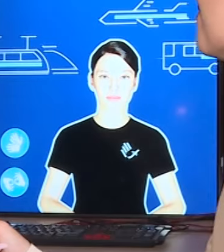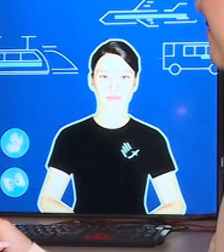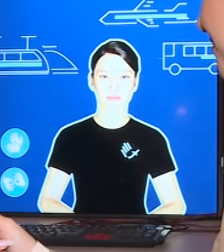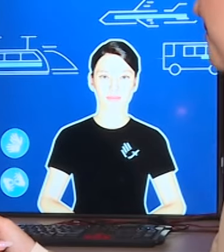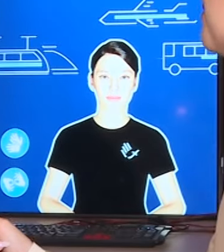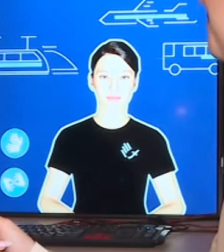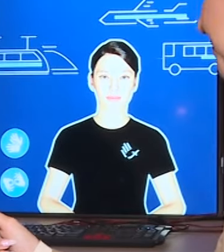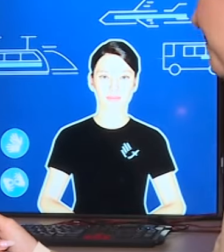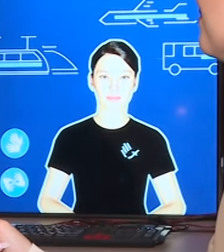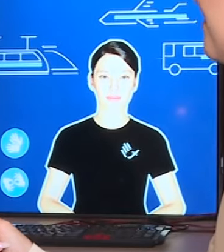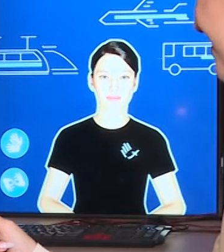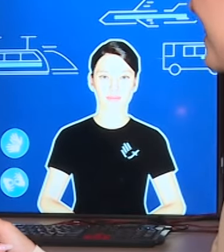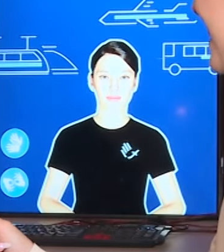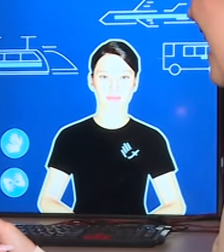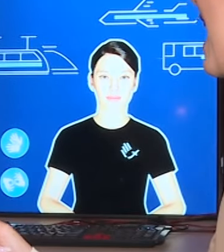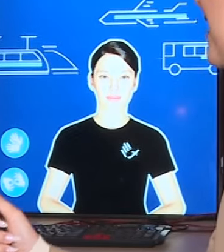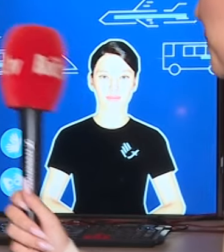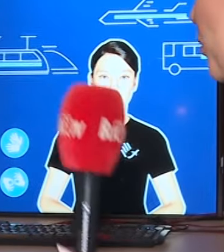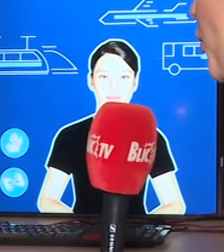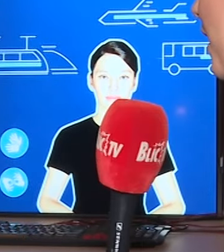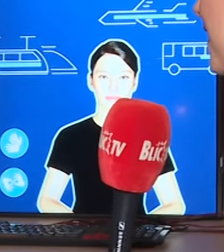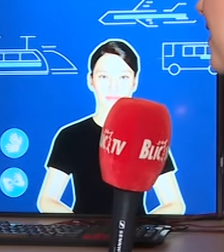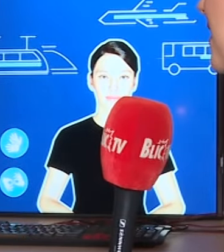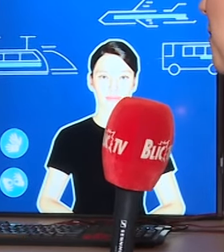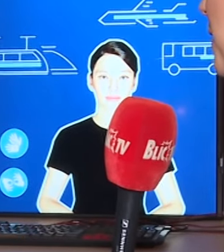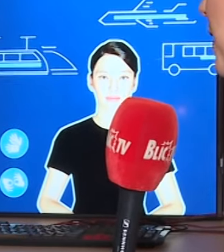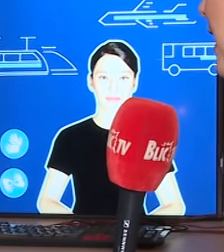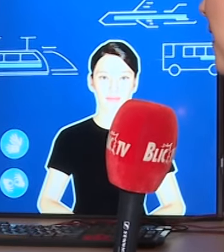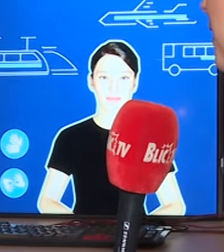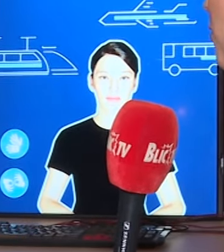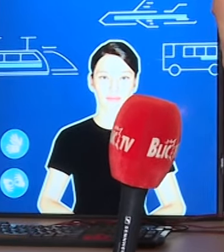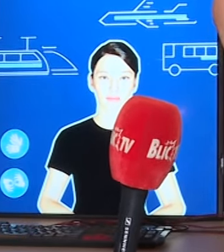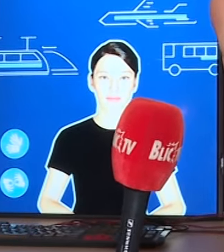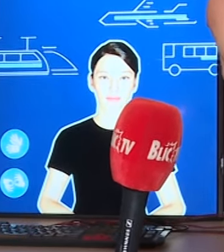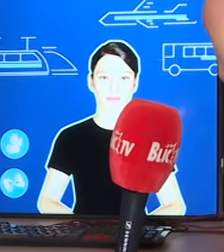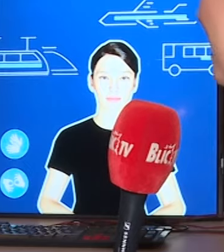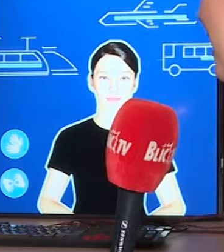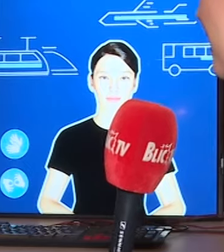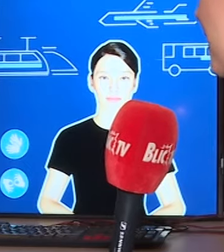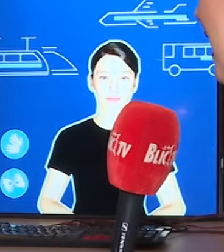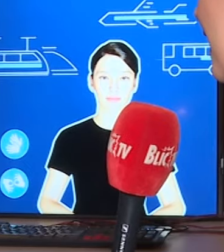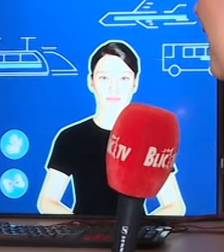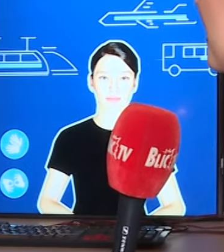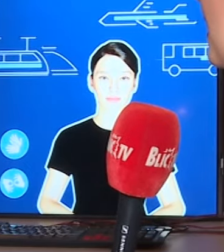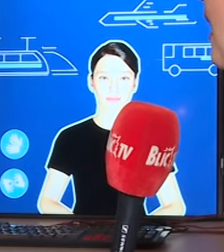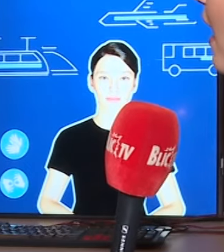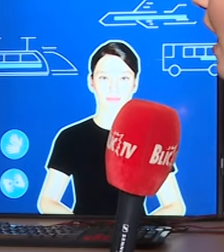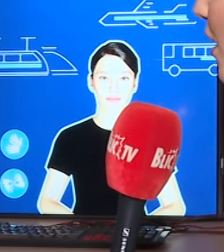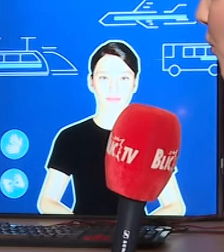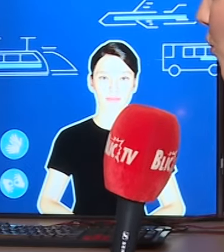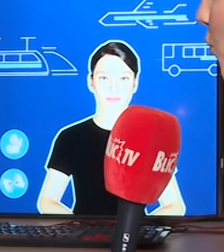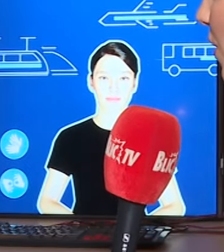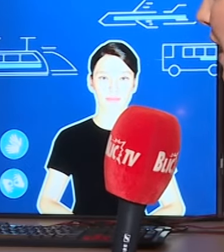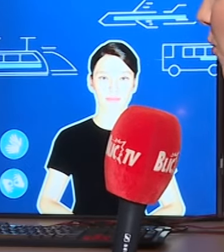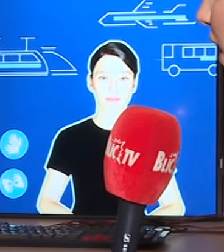bolnice, kao što je televizija i tako dalje. E sad, pilot projekat ste imali pre nekih, ako se ne vara, mesec dana i na